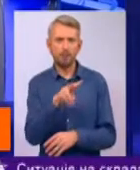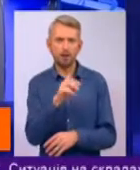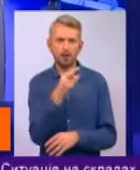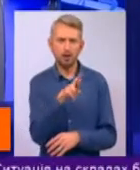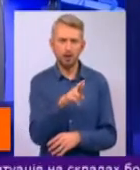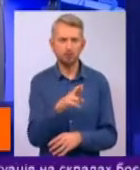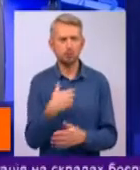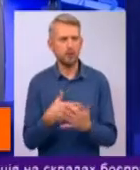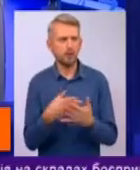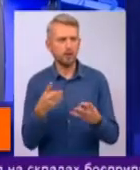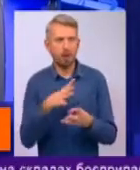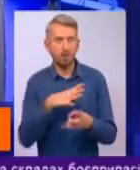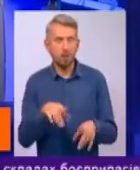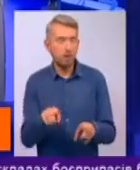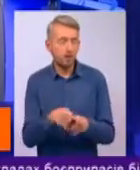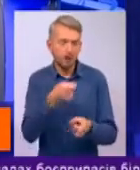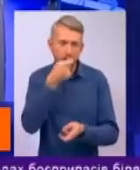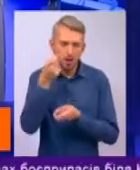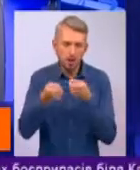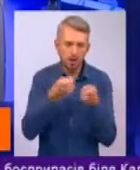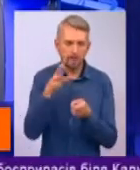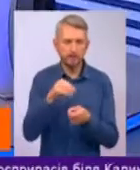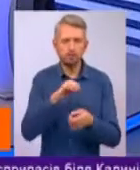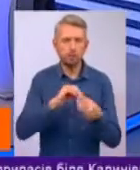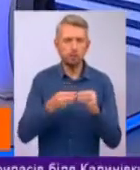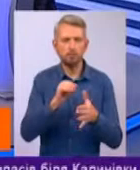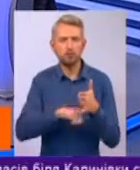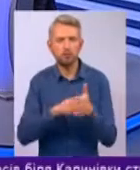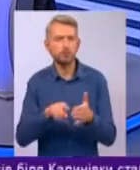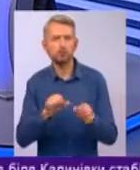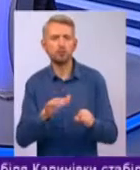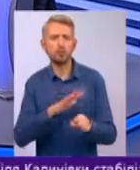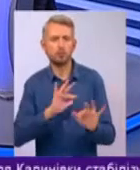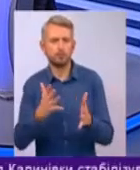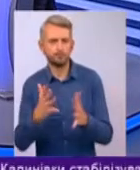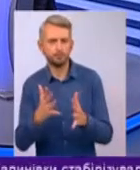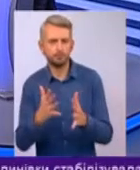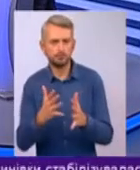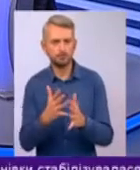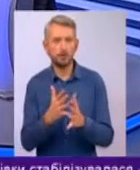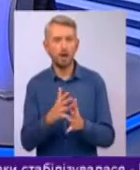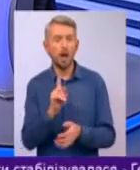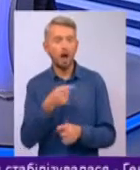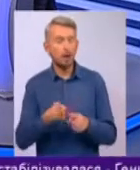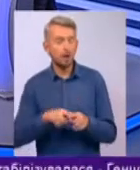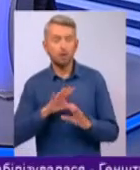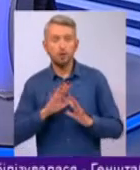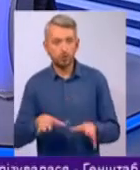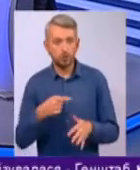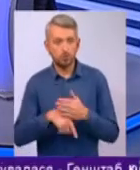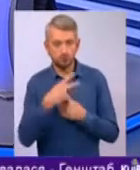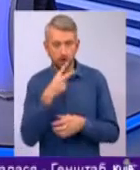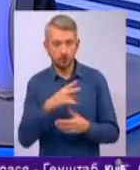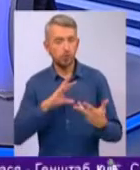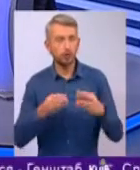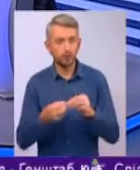треба було так розібрати на деталі всі проблеми і причини, які могли зробити таке можливим, але цього не сталося, бо бачу